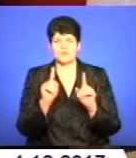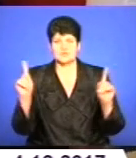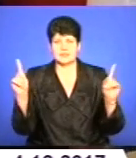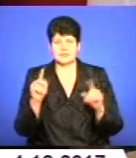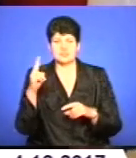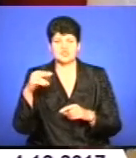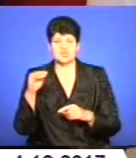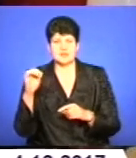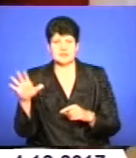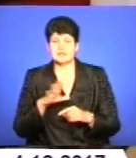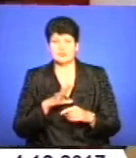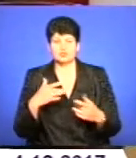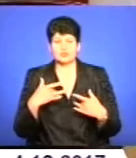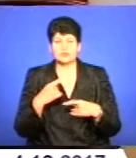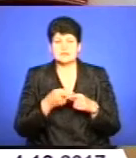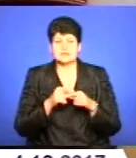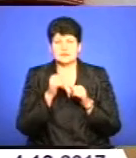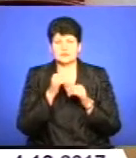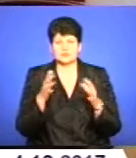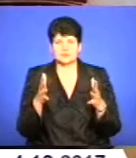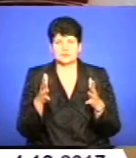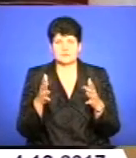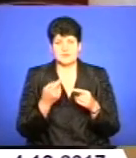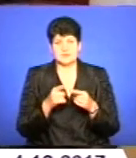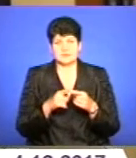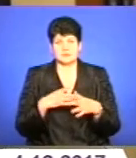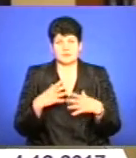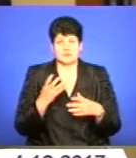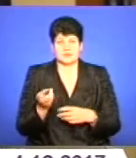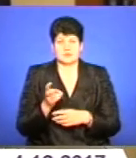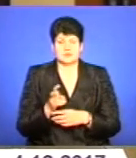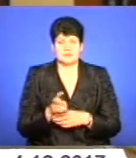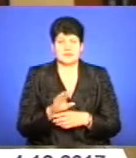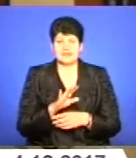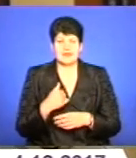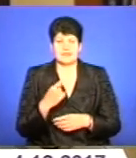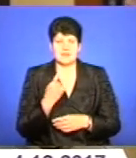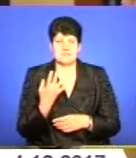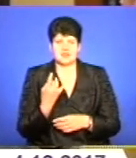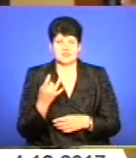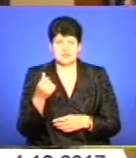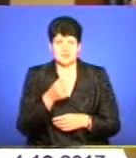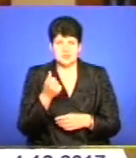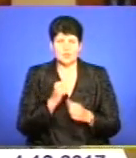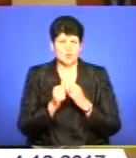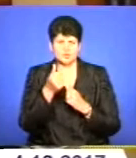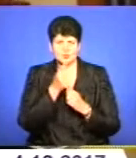і не бути актором – це неможливо. Саме за цими емоціями прийшов. Я не перший рік, фактично кожного року відвідую. Взагалі в захваті